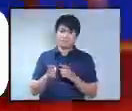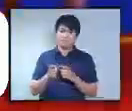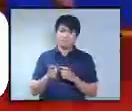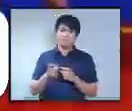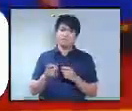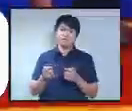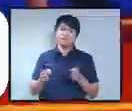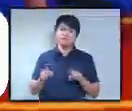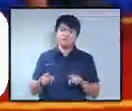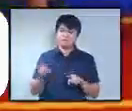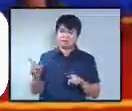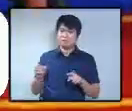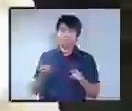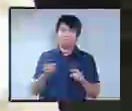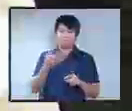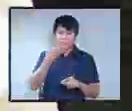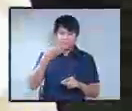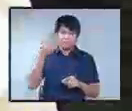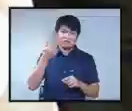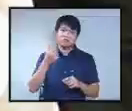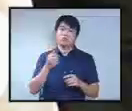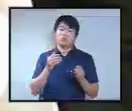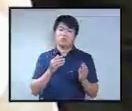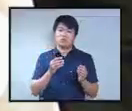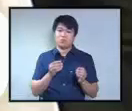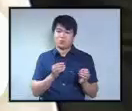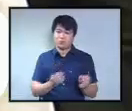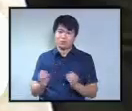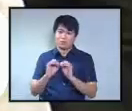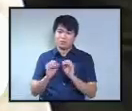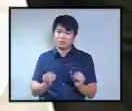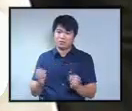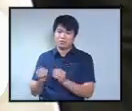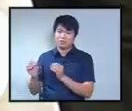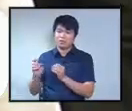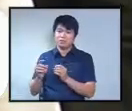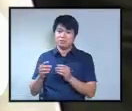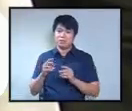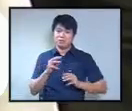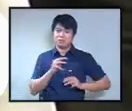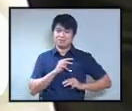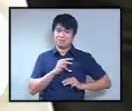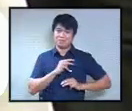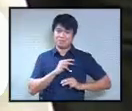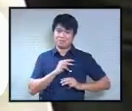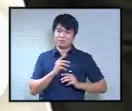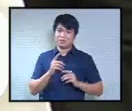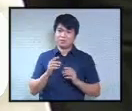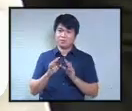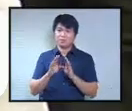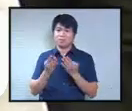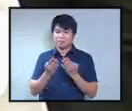They are better organizers because the entire armed forces is one big organization and they